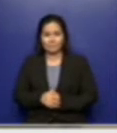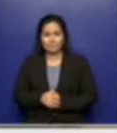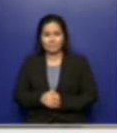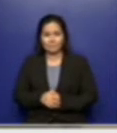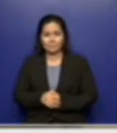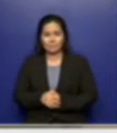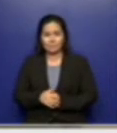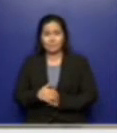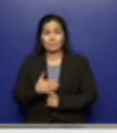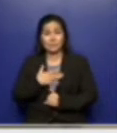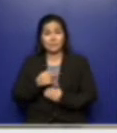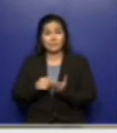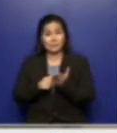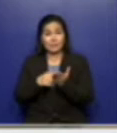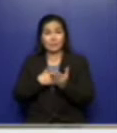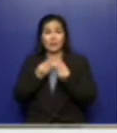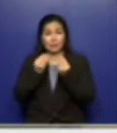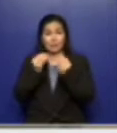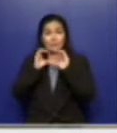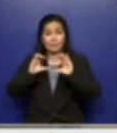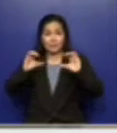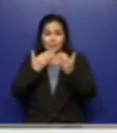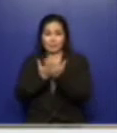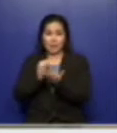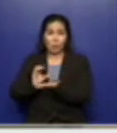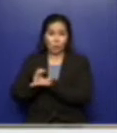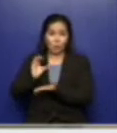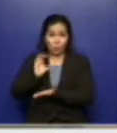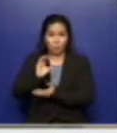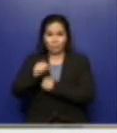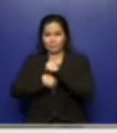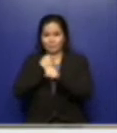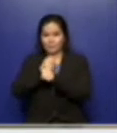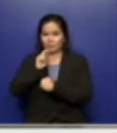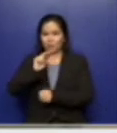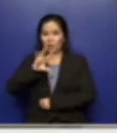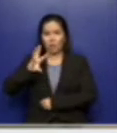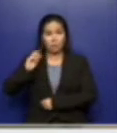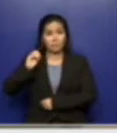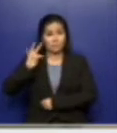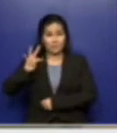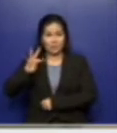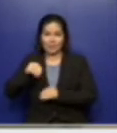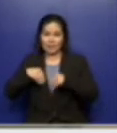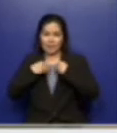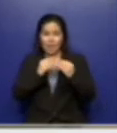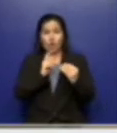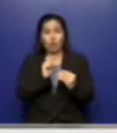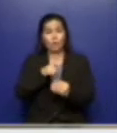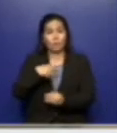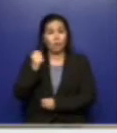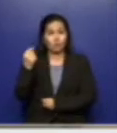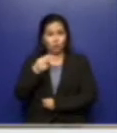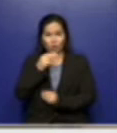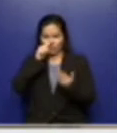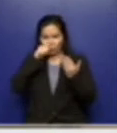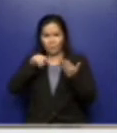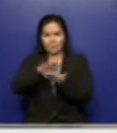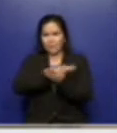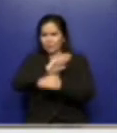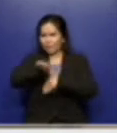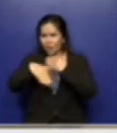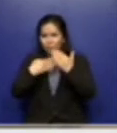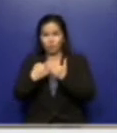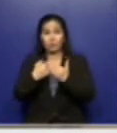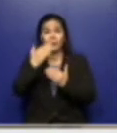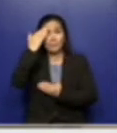ผมขอเสนอให้จัดสรรงบประมาณปี2564ชดเชยให้กับท้องถิ่นทั่วประเทศนะครับ